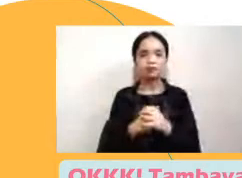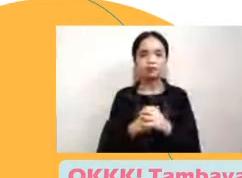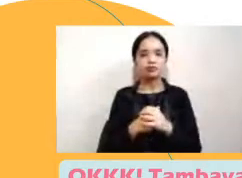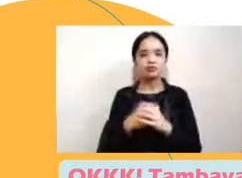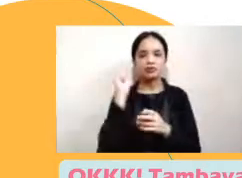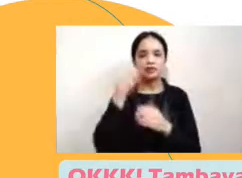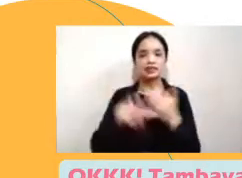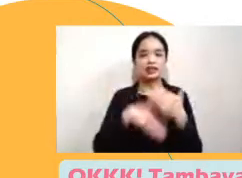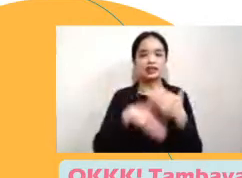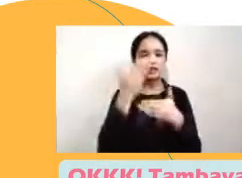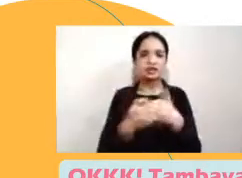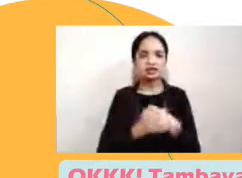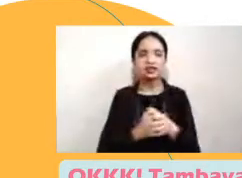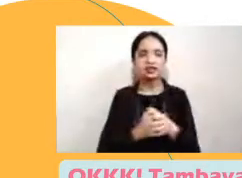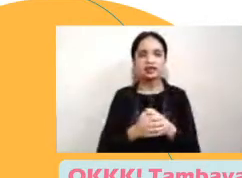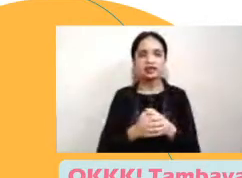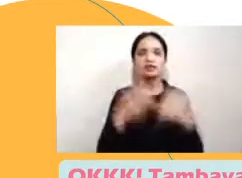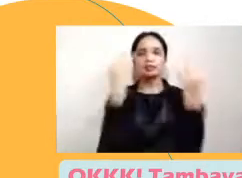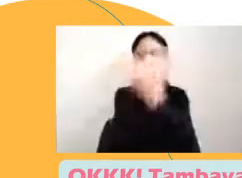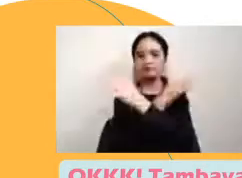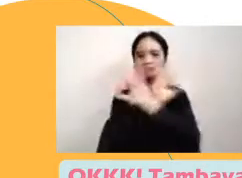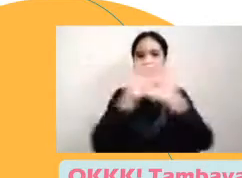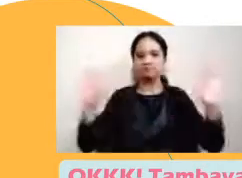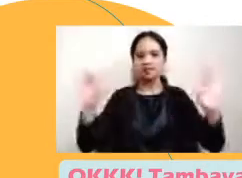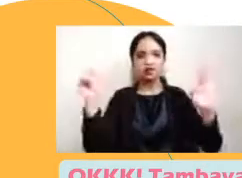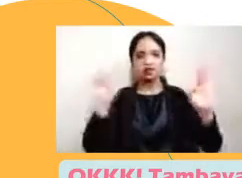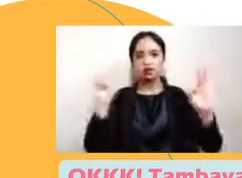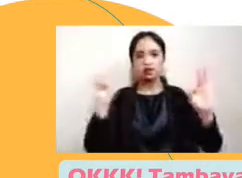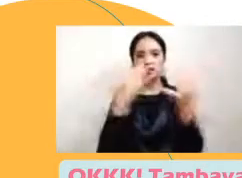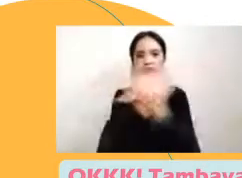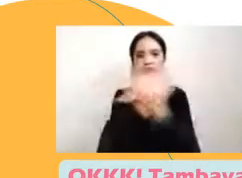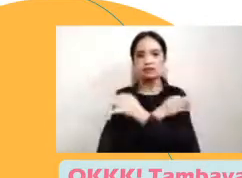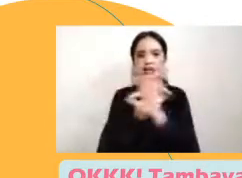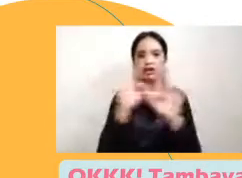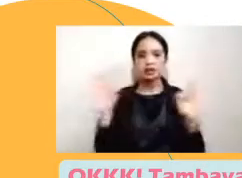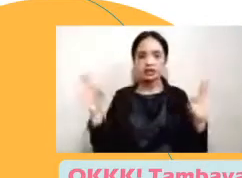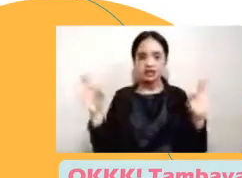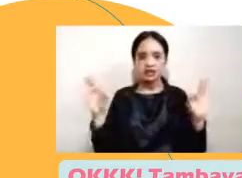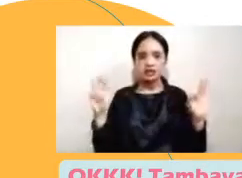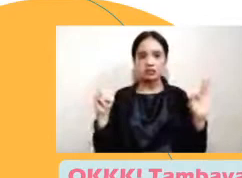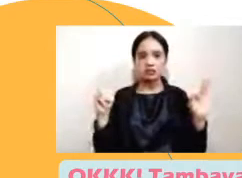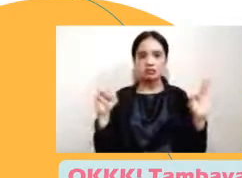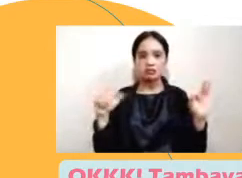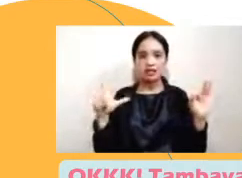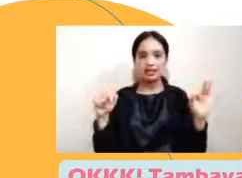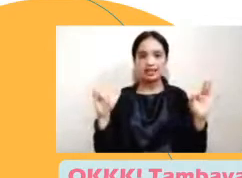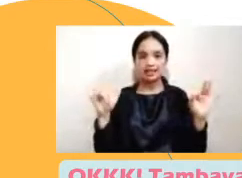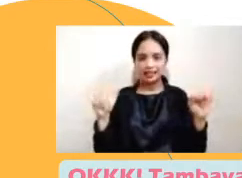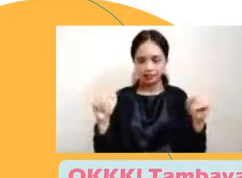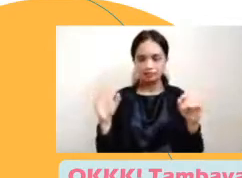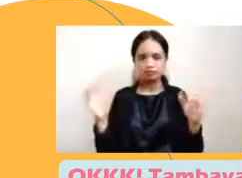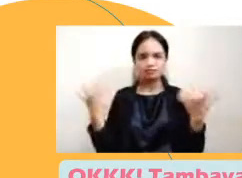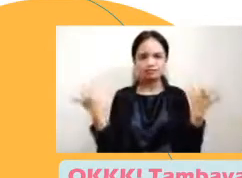Next, malaya. Mga words na nagra-rhyme sa malaya. Sugapa.